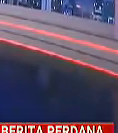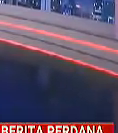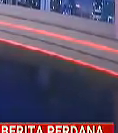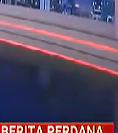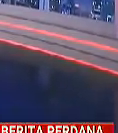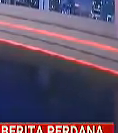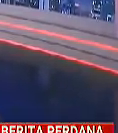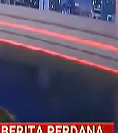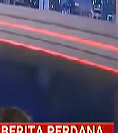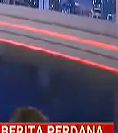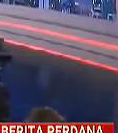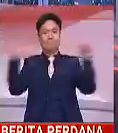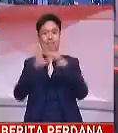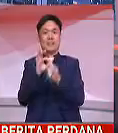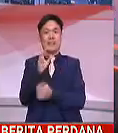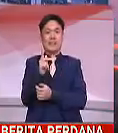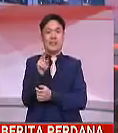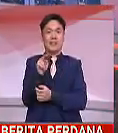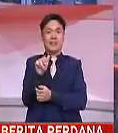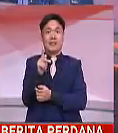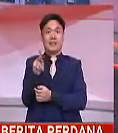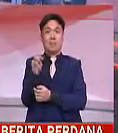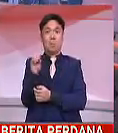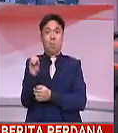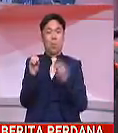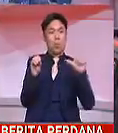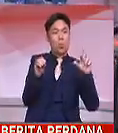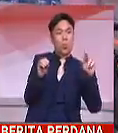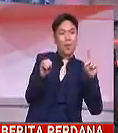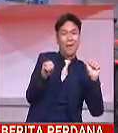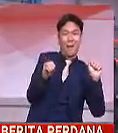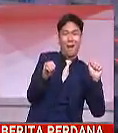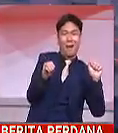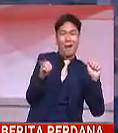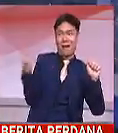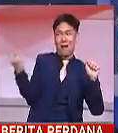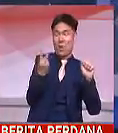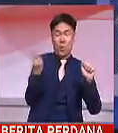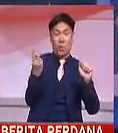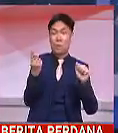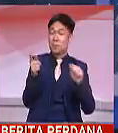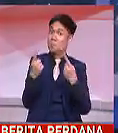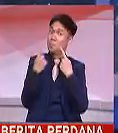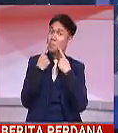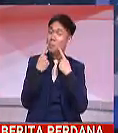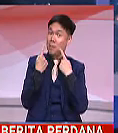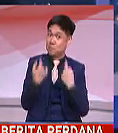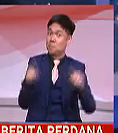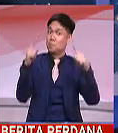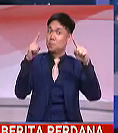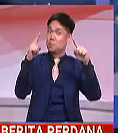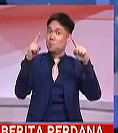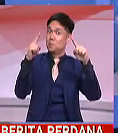Ya, gandingan Kimi Kimo dan Luka Sikta kini semakin dikenali ramai. Meletakkan sasaran